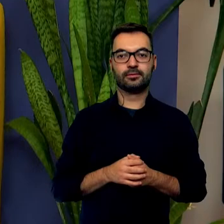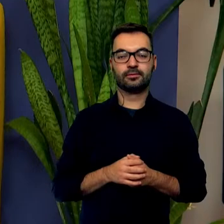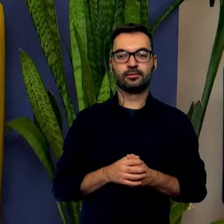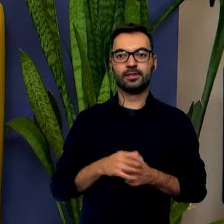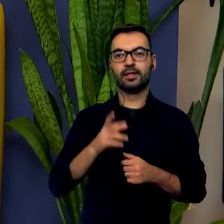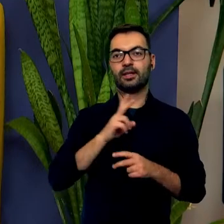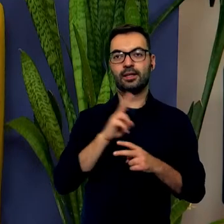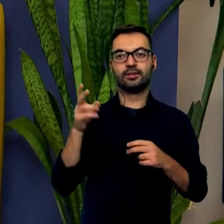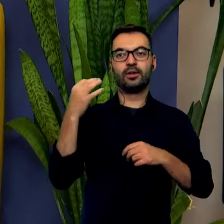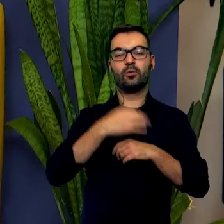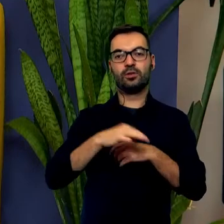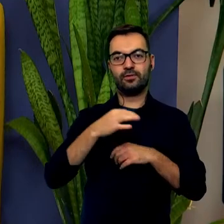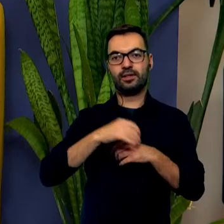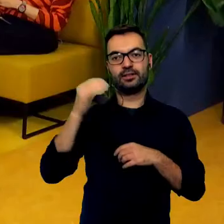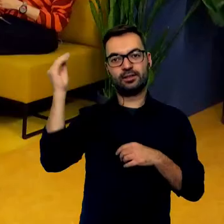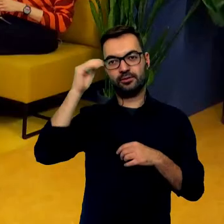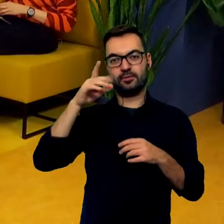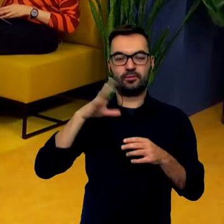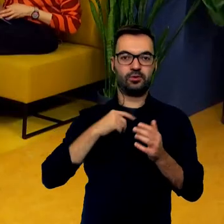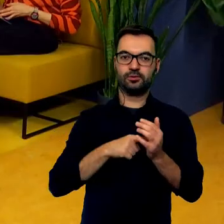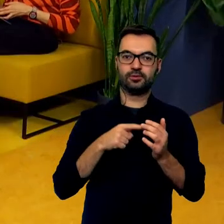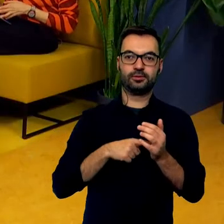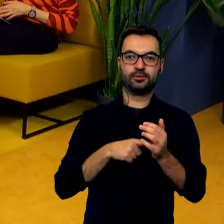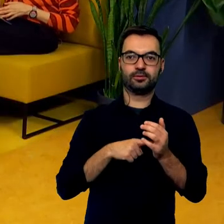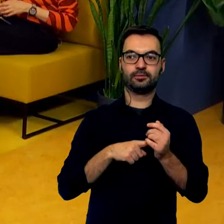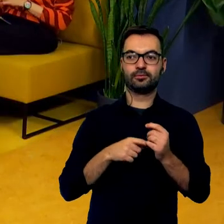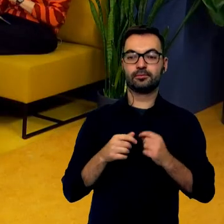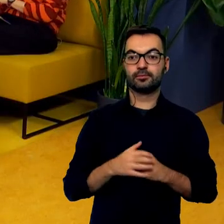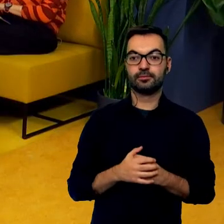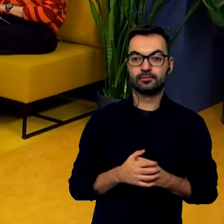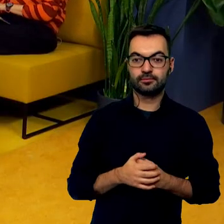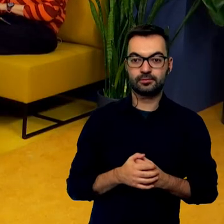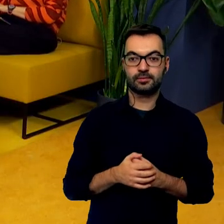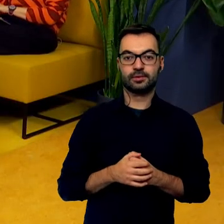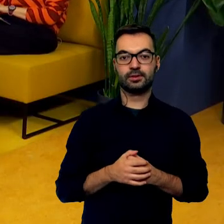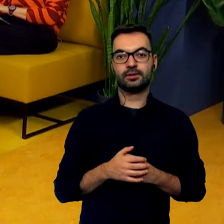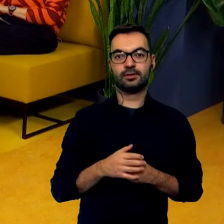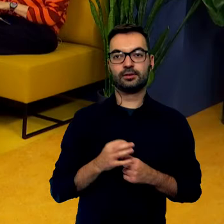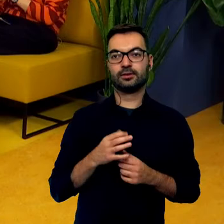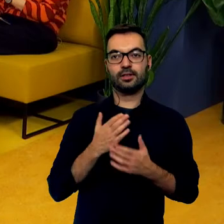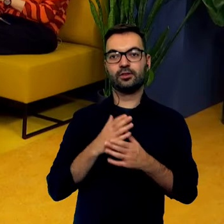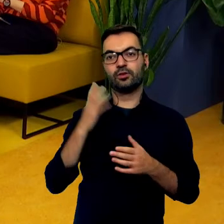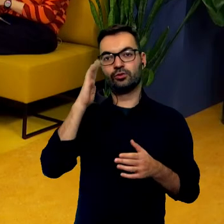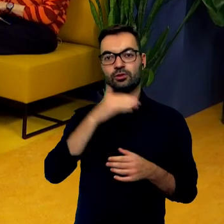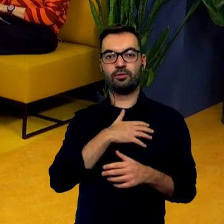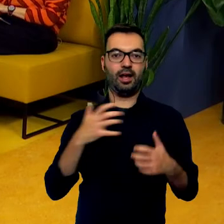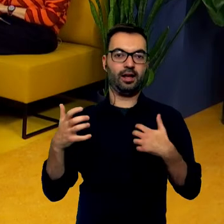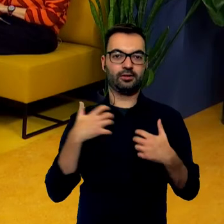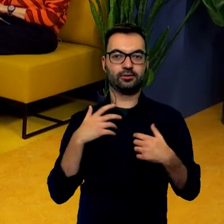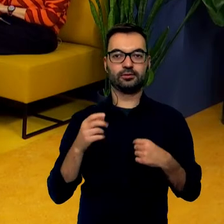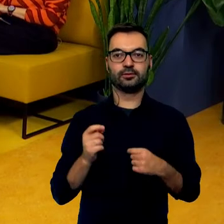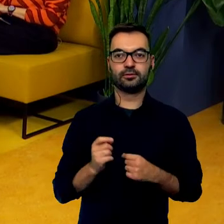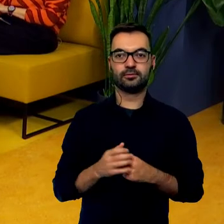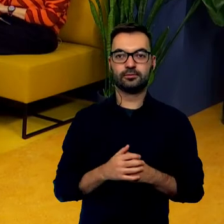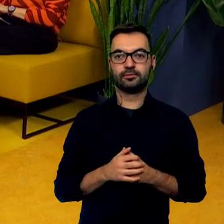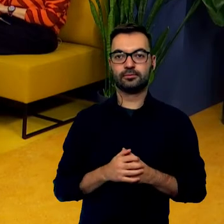uczelnie i generalnie moglibyśmy to nie tylko aktorskie szkoły, moglibyśmy to